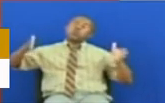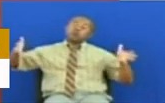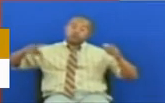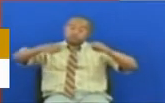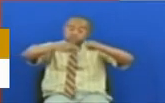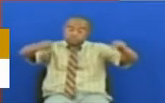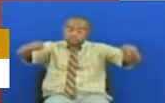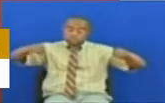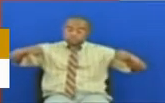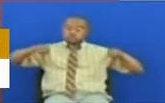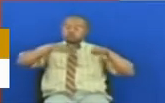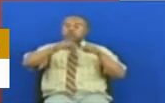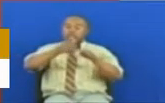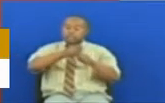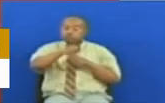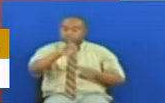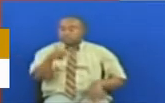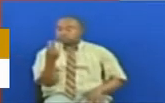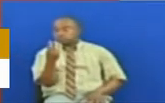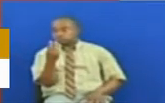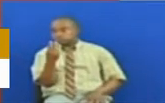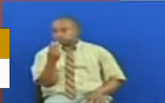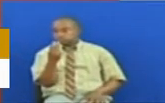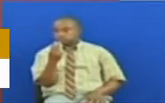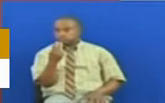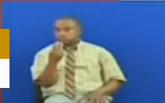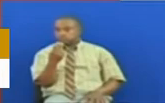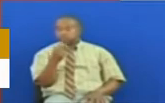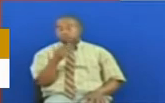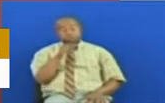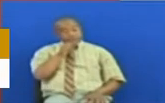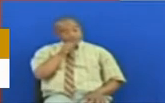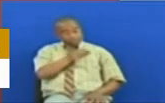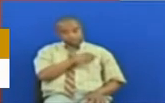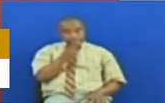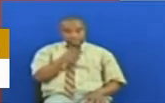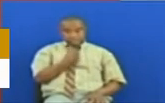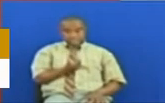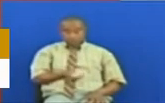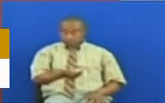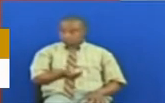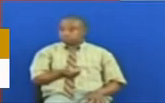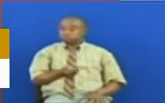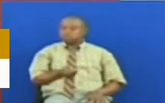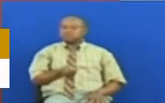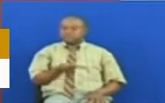kilometer zaidi ya 200,000. Ni kama vile kutia drop tu ya maji kwenye